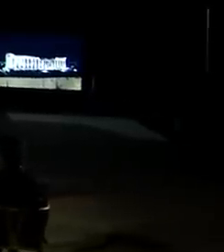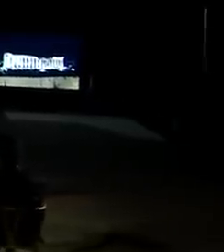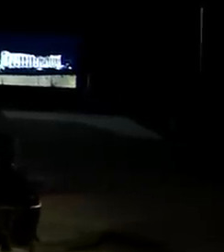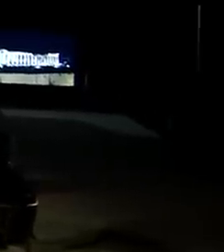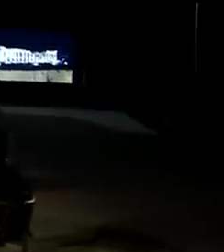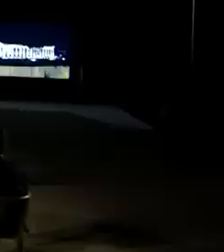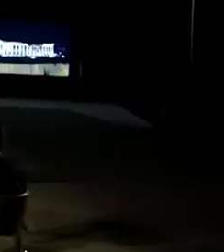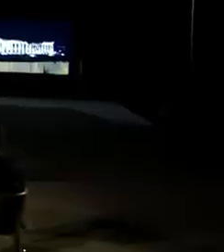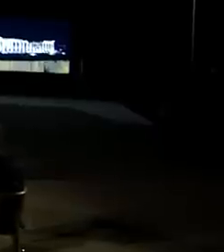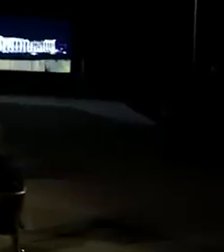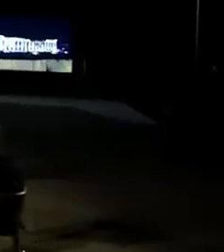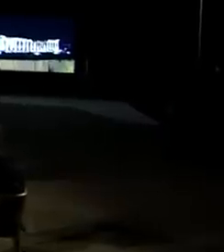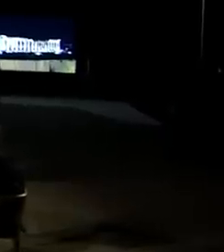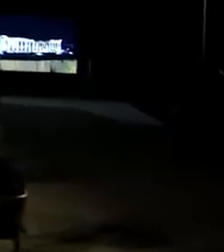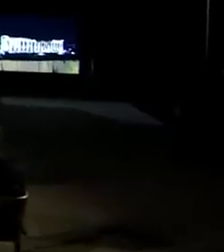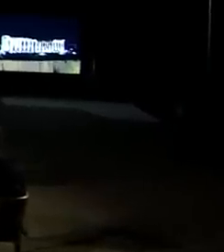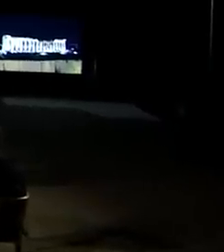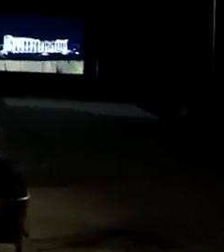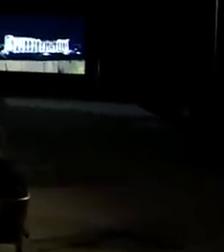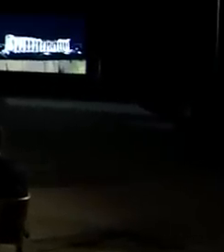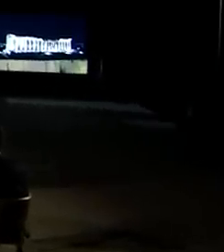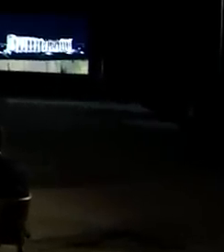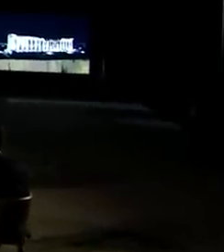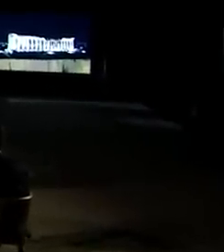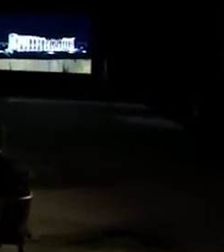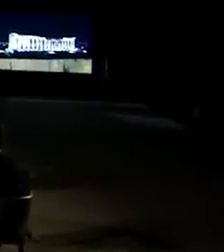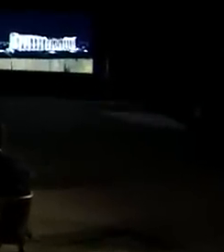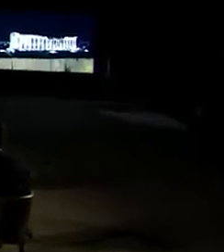Παπαδημητρίου, on stage.